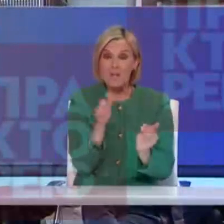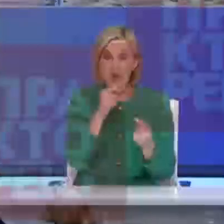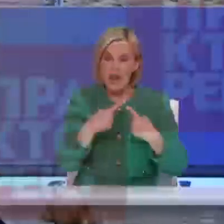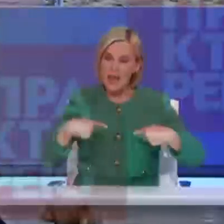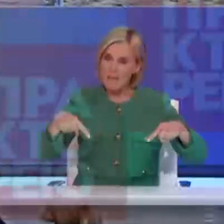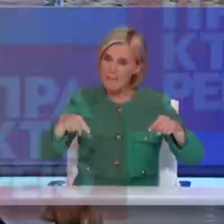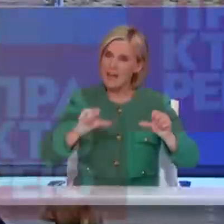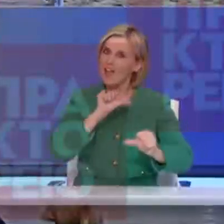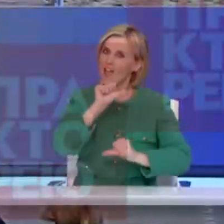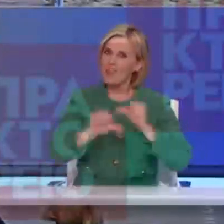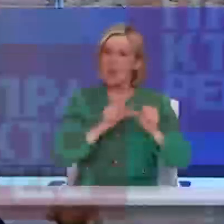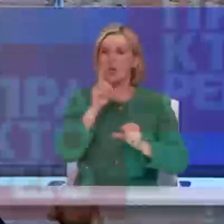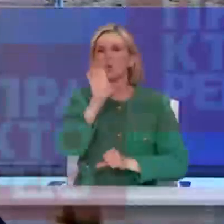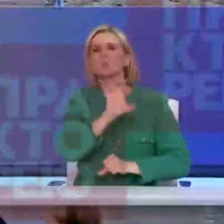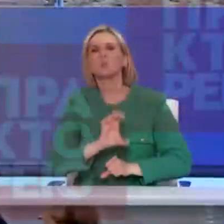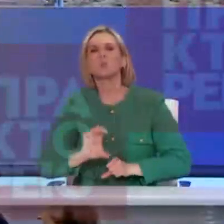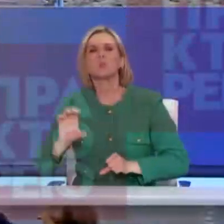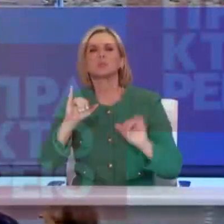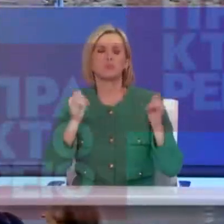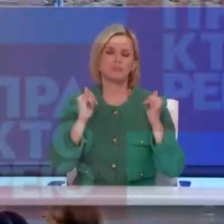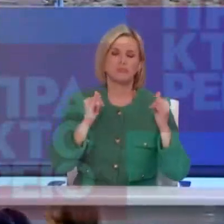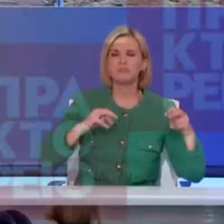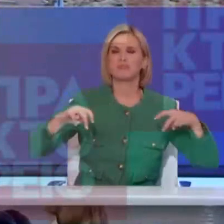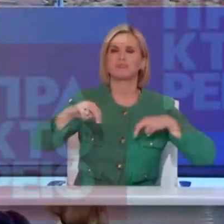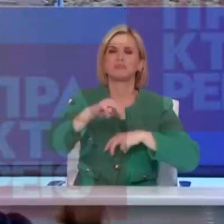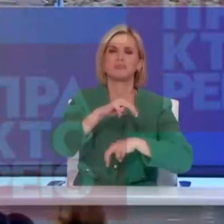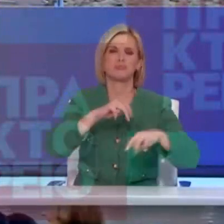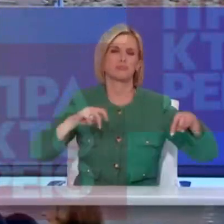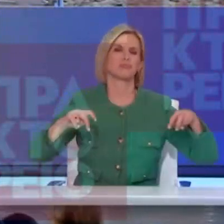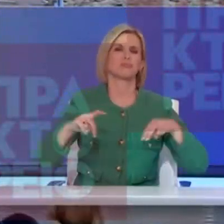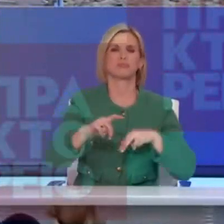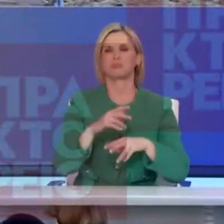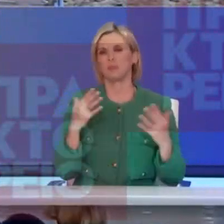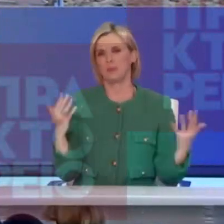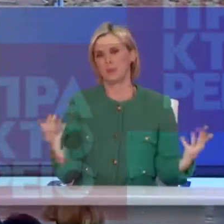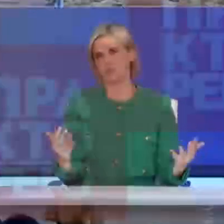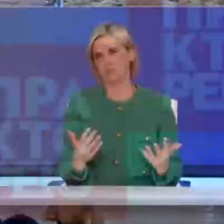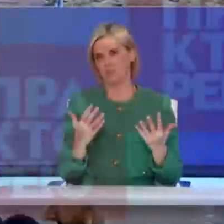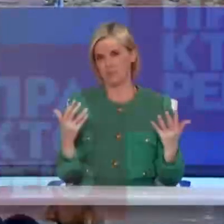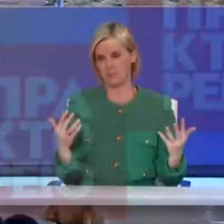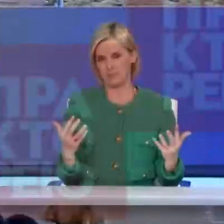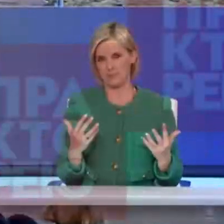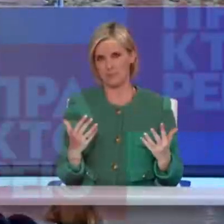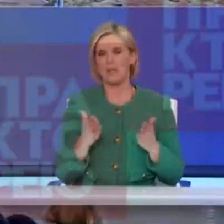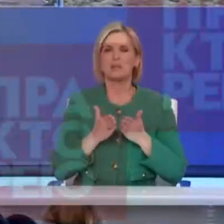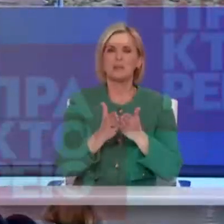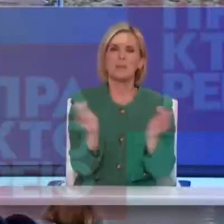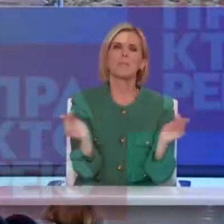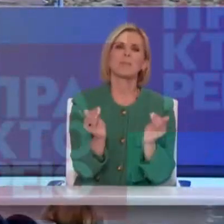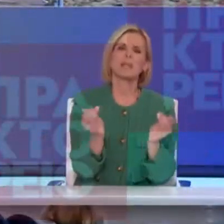σε έναν τουριστικό προορισμό υψηλής ποιότητας, πρωτίστως για σκάφη